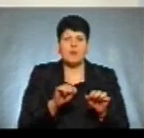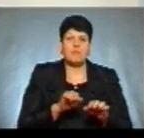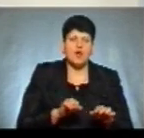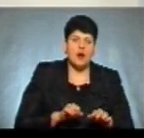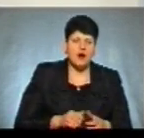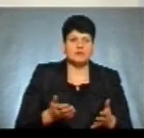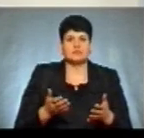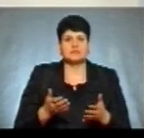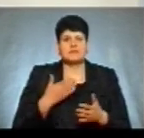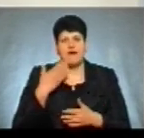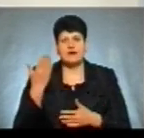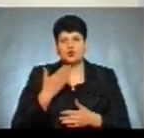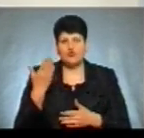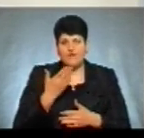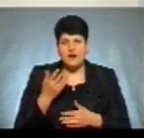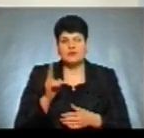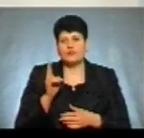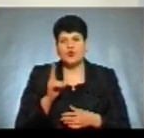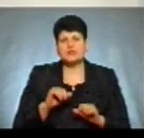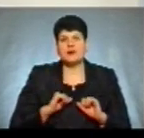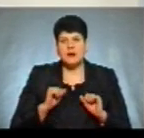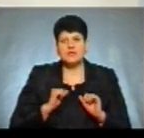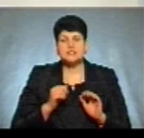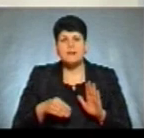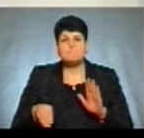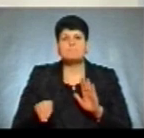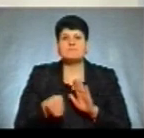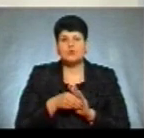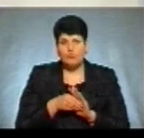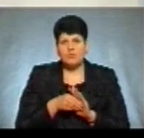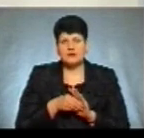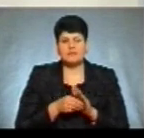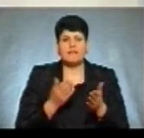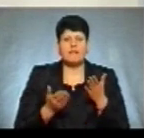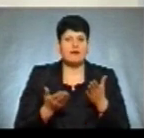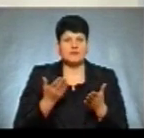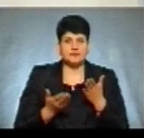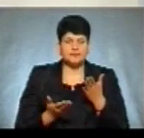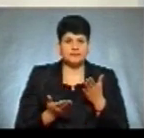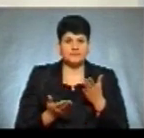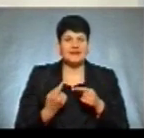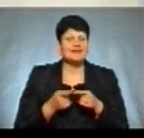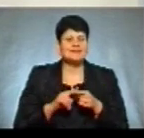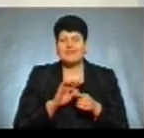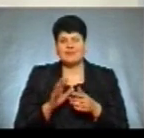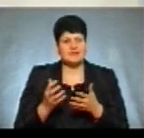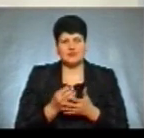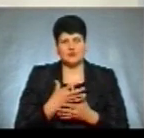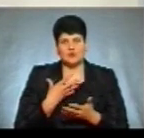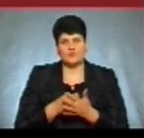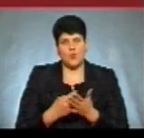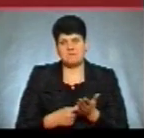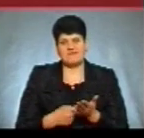прибиральниці агітували, десь когось намагалися підкупити. Однак це не знайшло свого